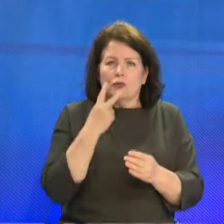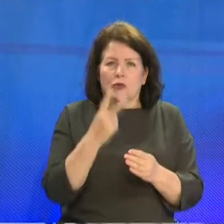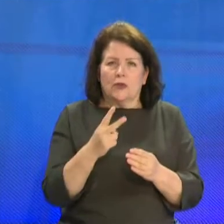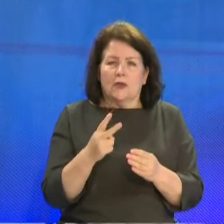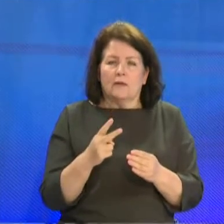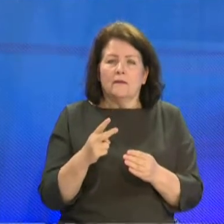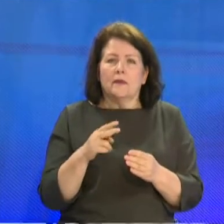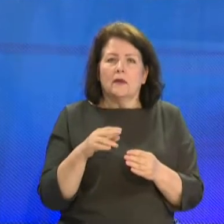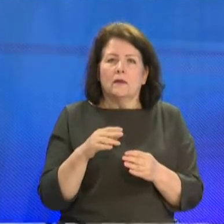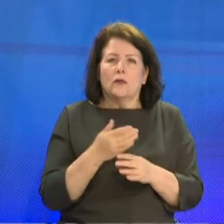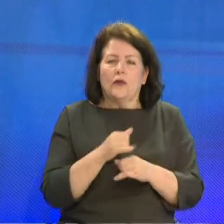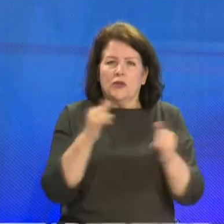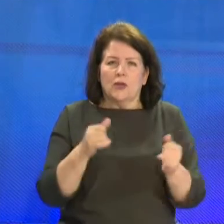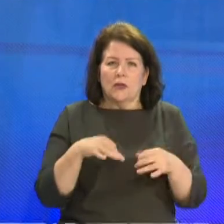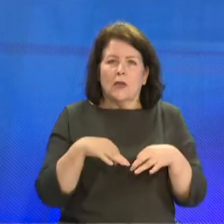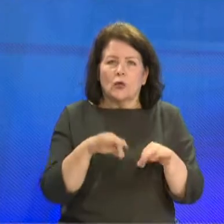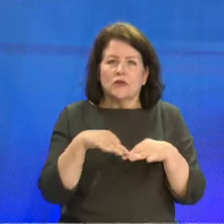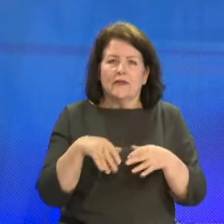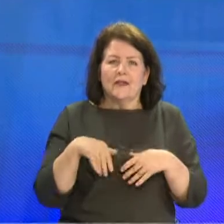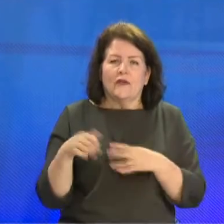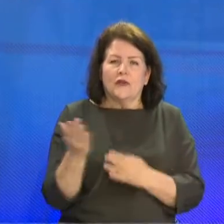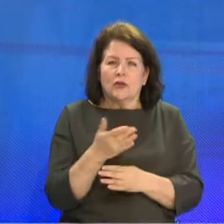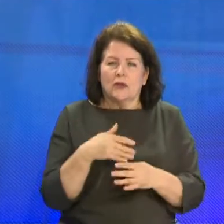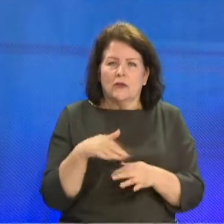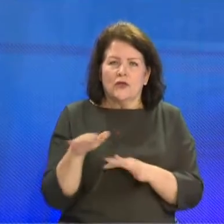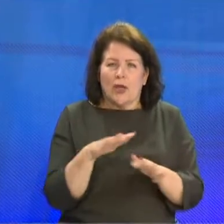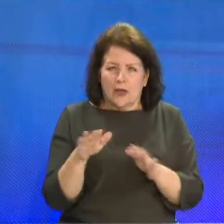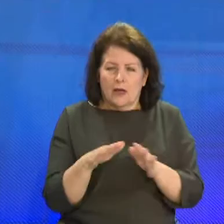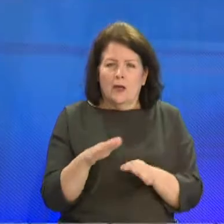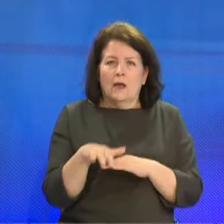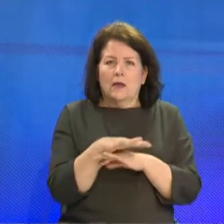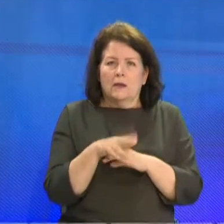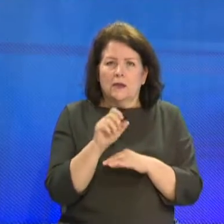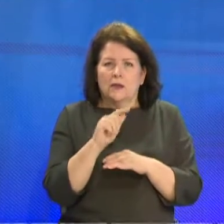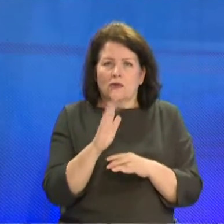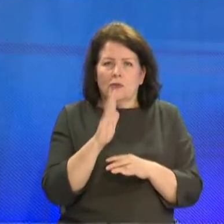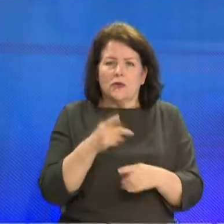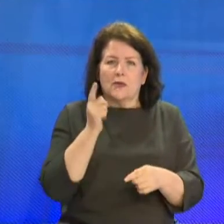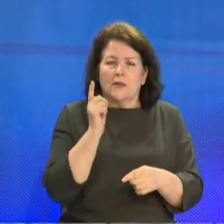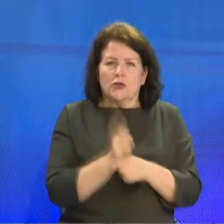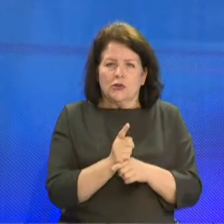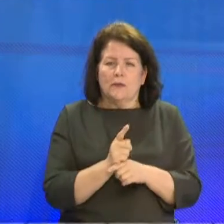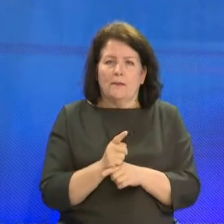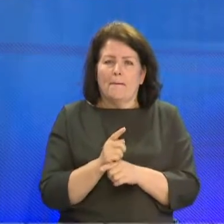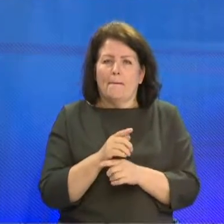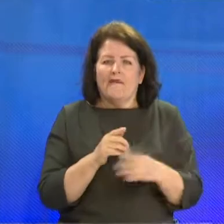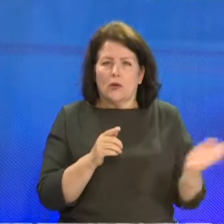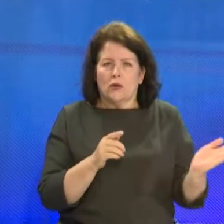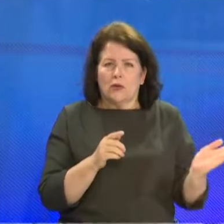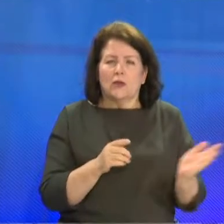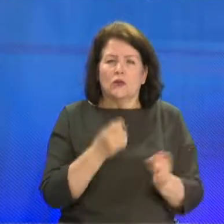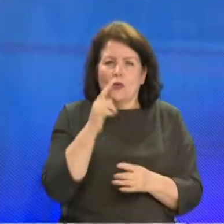дорожного руха. У приватности изменяется схема проезда скрыжования от площади Зингауза, где будет забороненный левый поворот от Горкого на